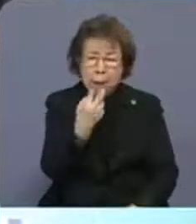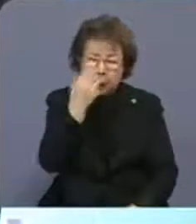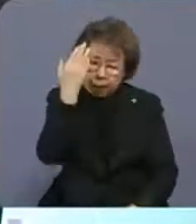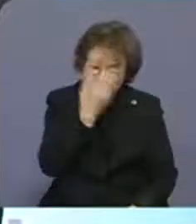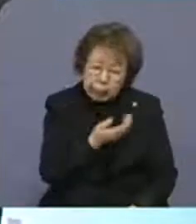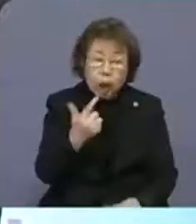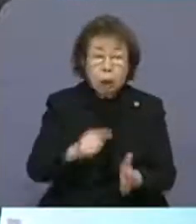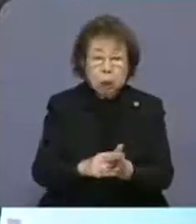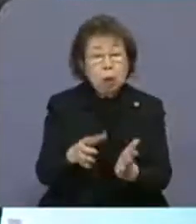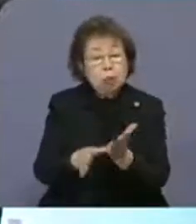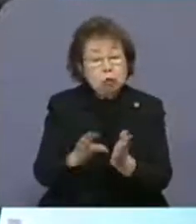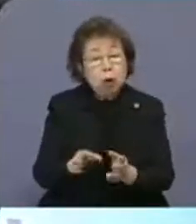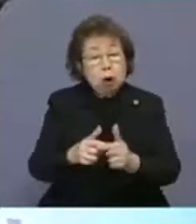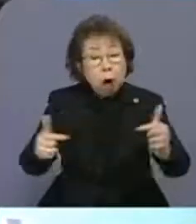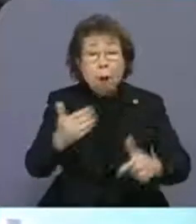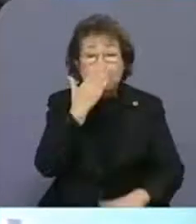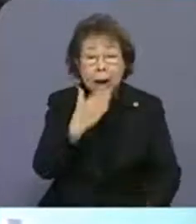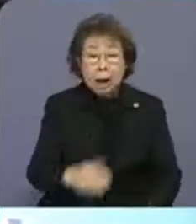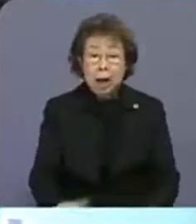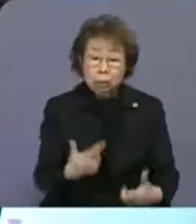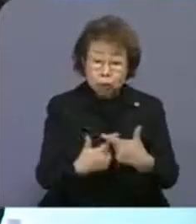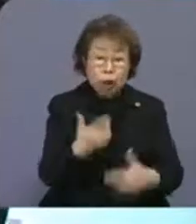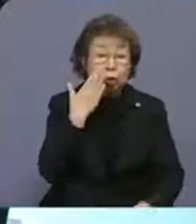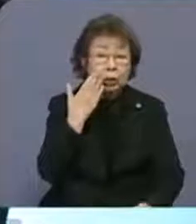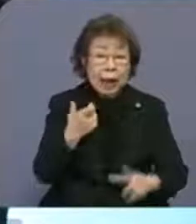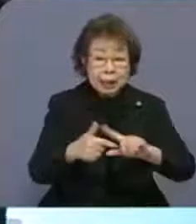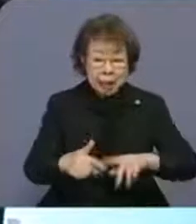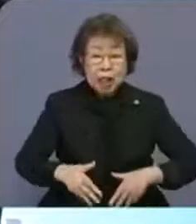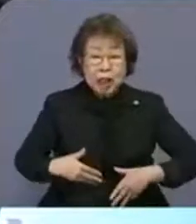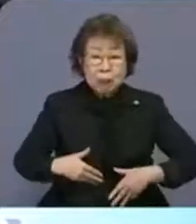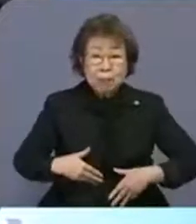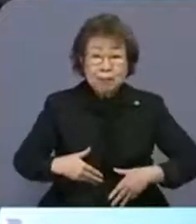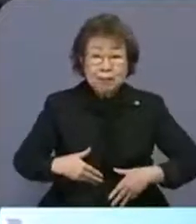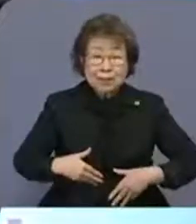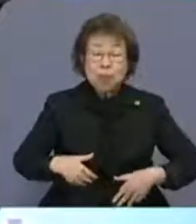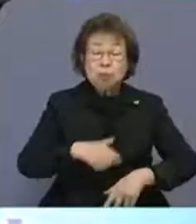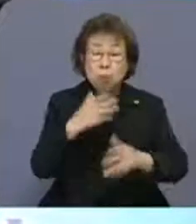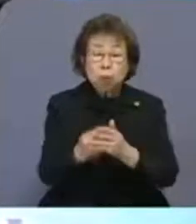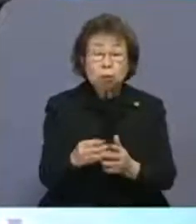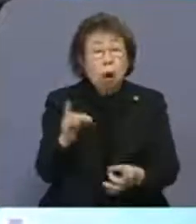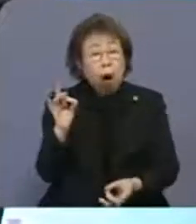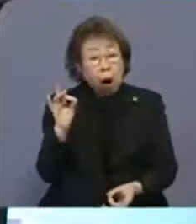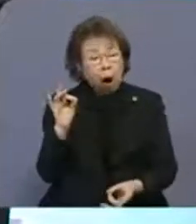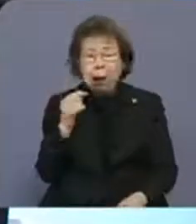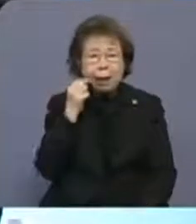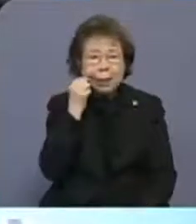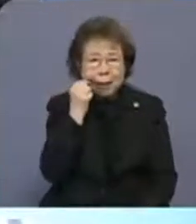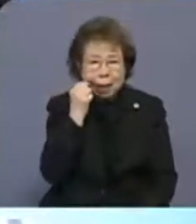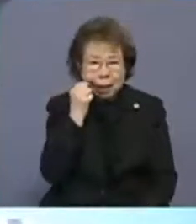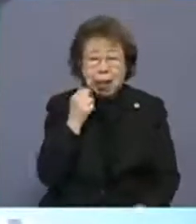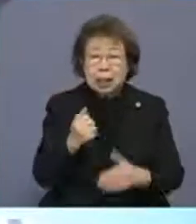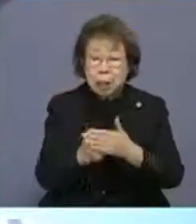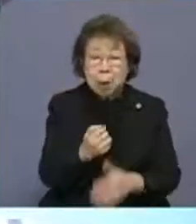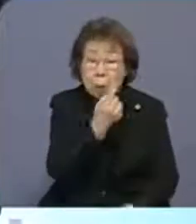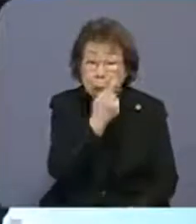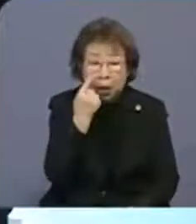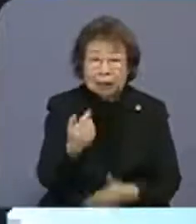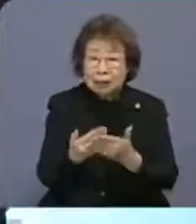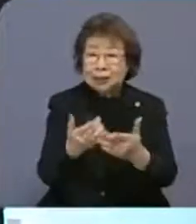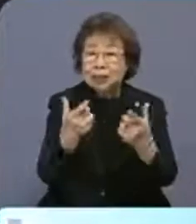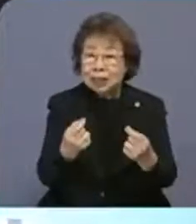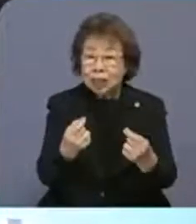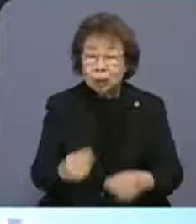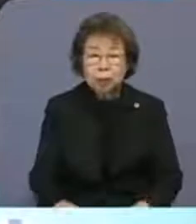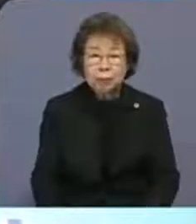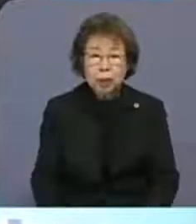늘리게 쬲 이 부산과 울산 경남 의 기업들도 손을 놓고 있을 순 없습니다 이 보시는 것처럼 이